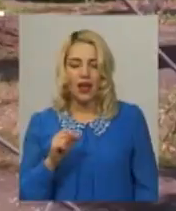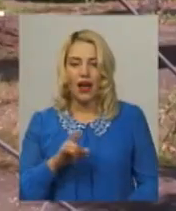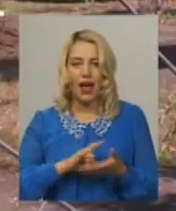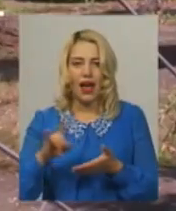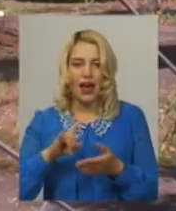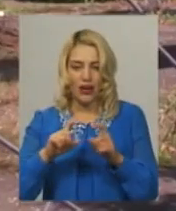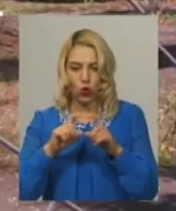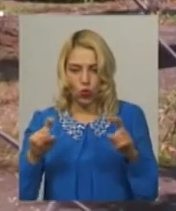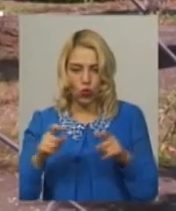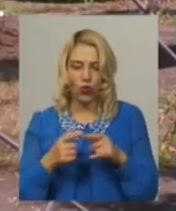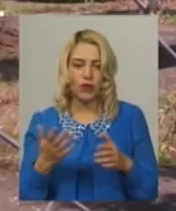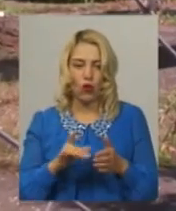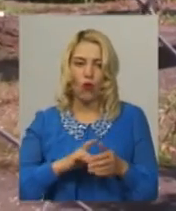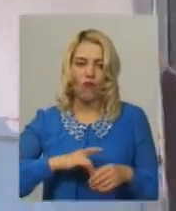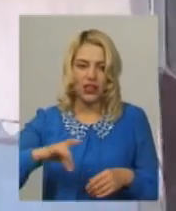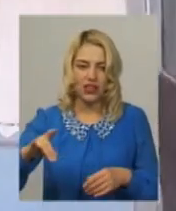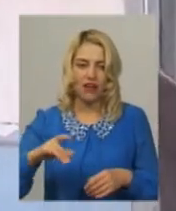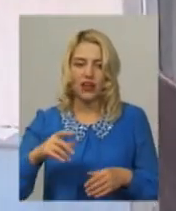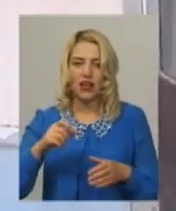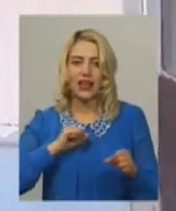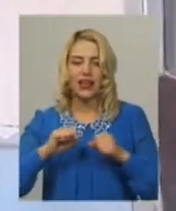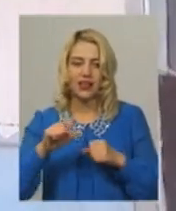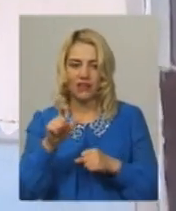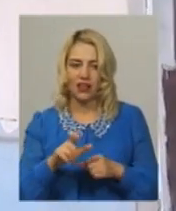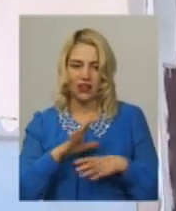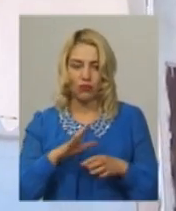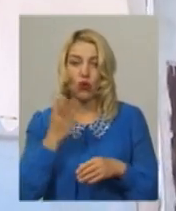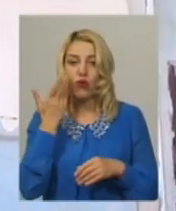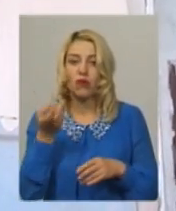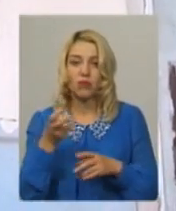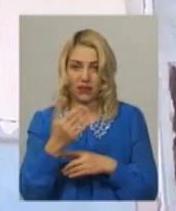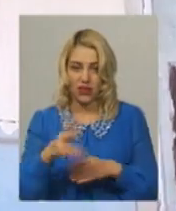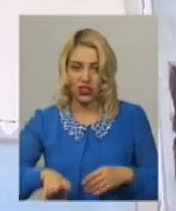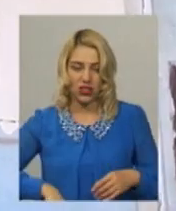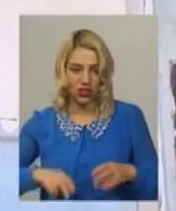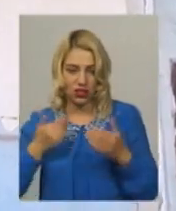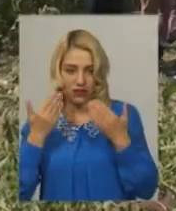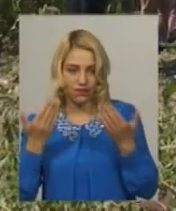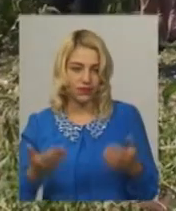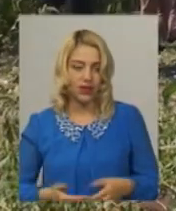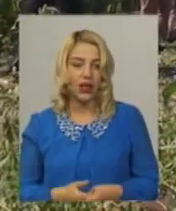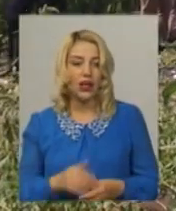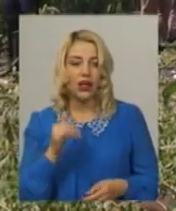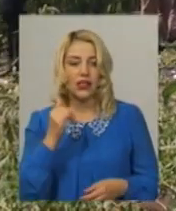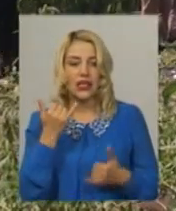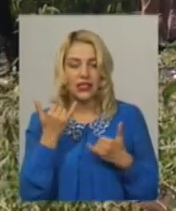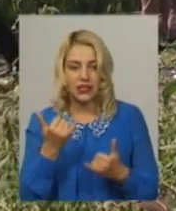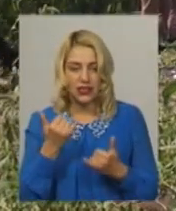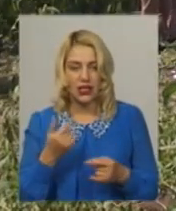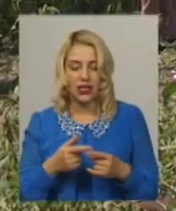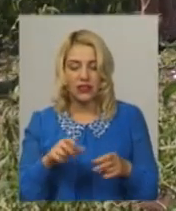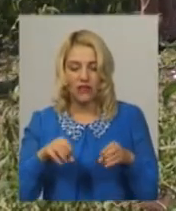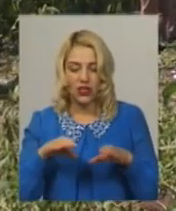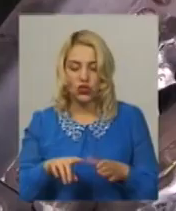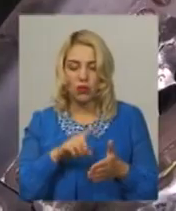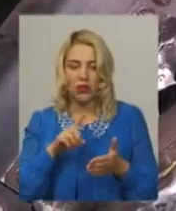вилітав дельтаплан, керівника не було. Коли приїде ваше керівництво, що ви сказали? Наразі у поліції вирішують питання